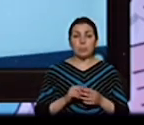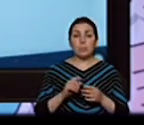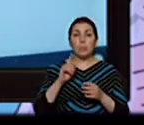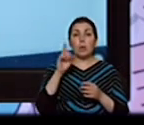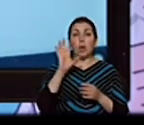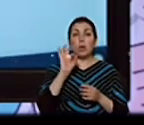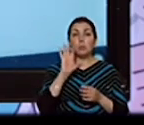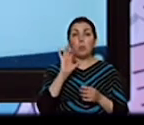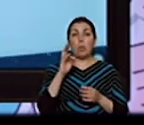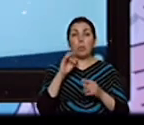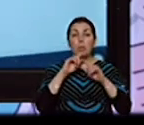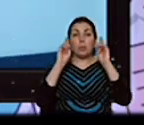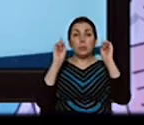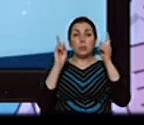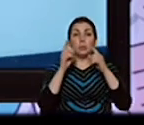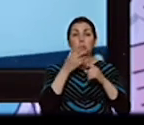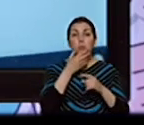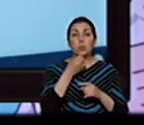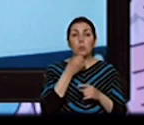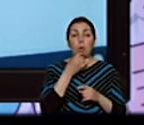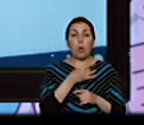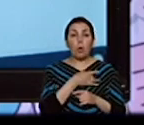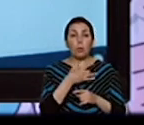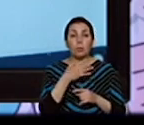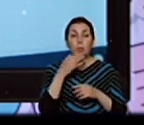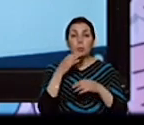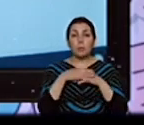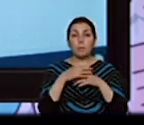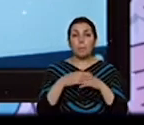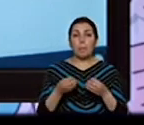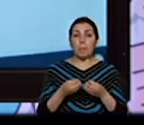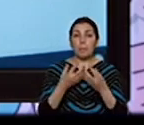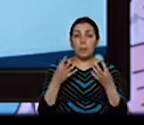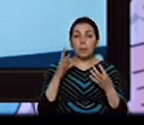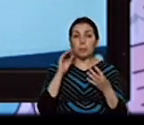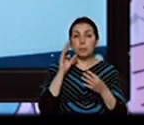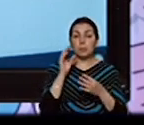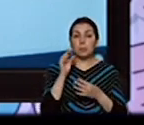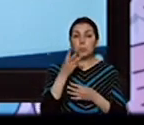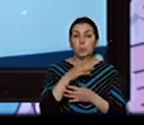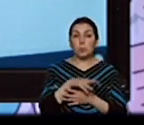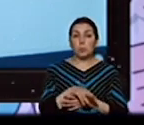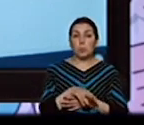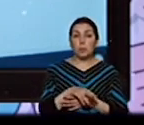Osmonda oq gulchalar, kechasi ochilar, kunduzi so'nar.